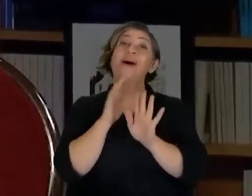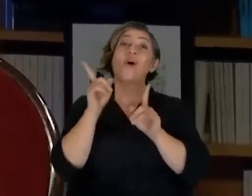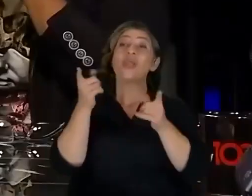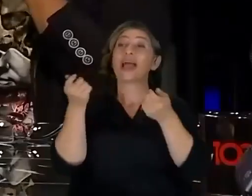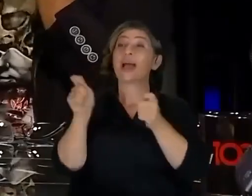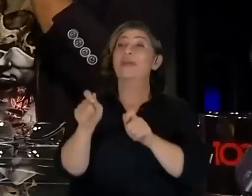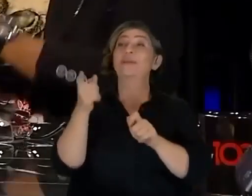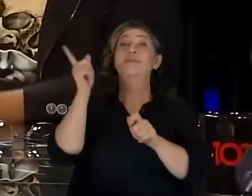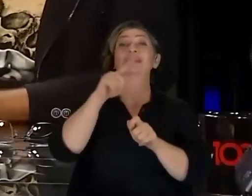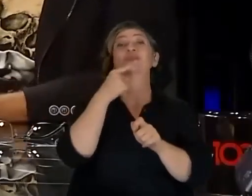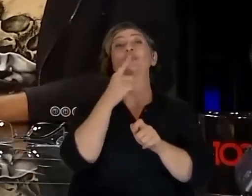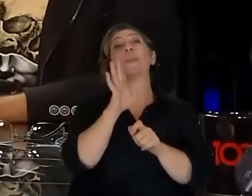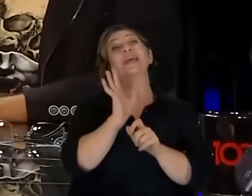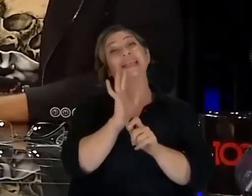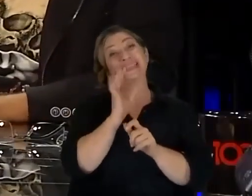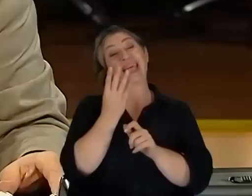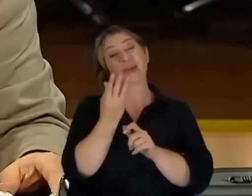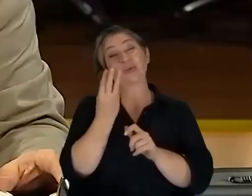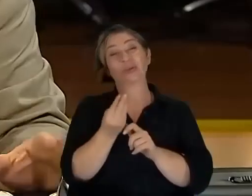onunla kapattık.